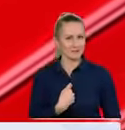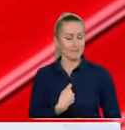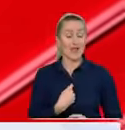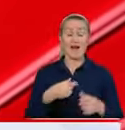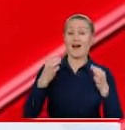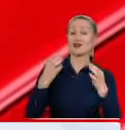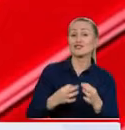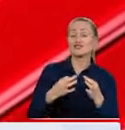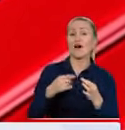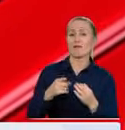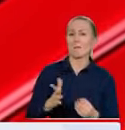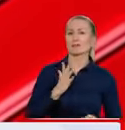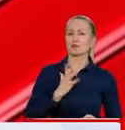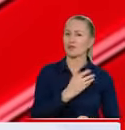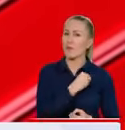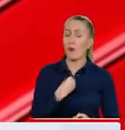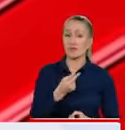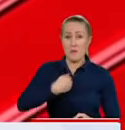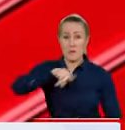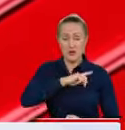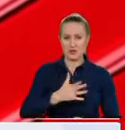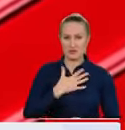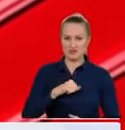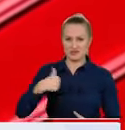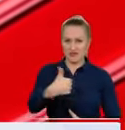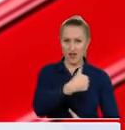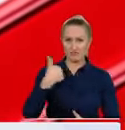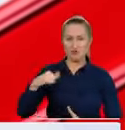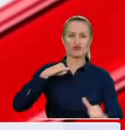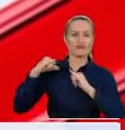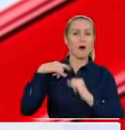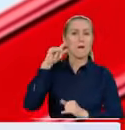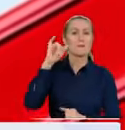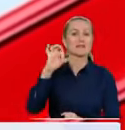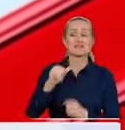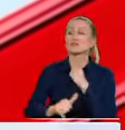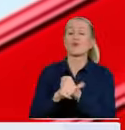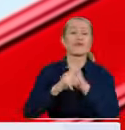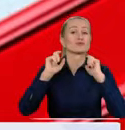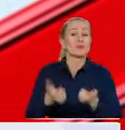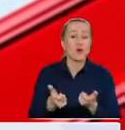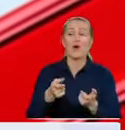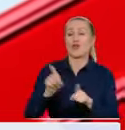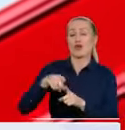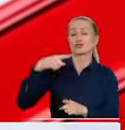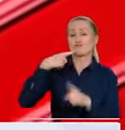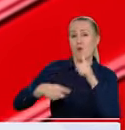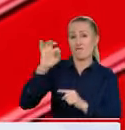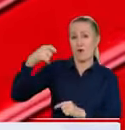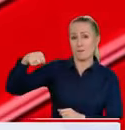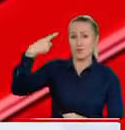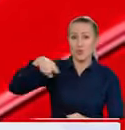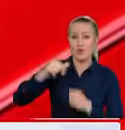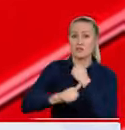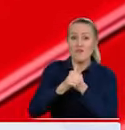jeśli chodzi o bezpieczeństwo Polski, jesteśmy osamotnieni. Rząd Prawa i Sprawiedliwości doprowadził do tego i polityka prezydenta Dudy, że w